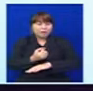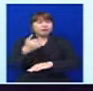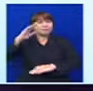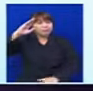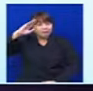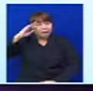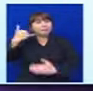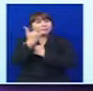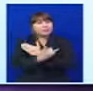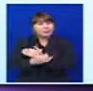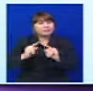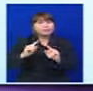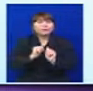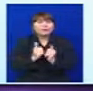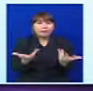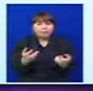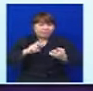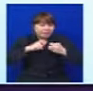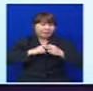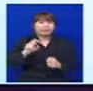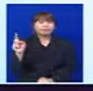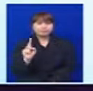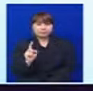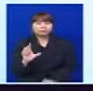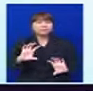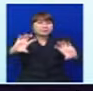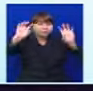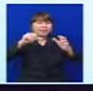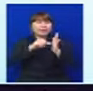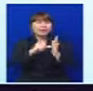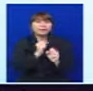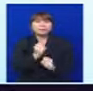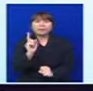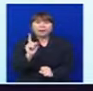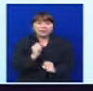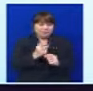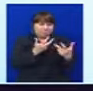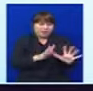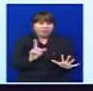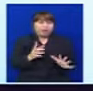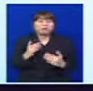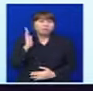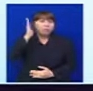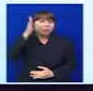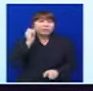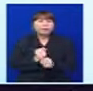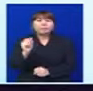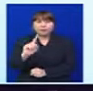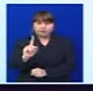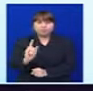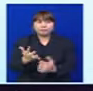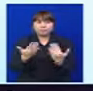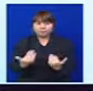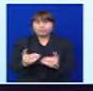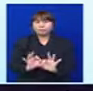เป็นอย่างไรปัญหาเกิดจากอะไรรัฐบาลกำลังแก้ไขอะไรอยู่ทำอะไรไปแล้วและกำลังจะทำอะไรต่อไปสิ่งเหล่านี้เป็นสิ่